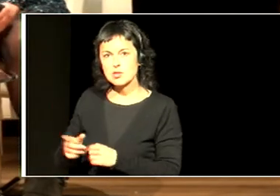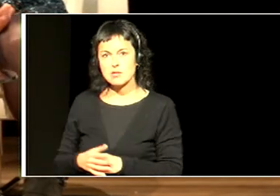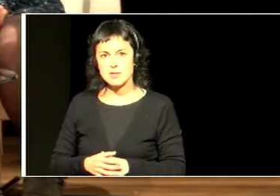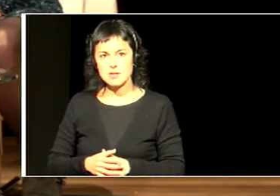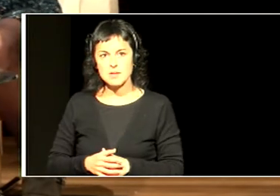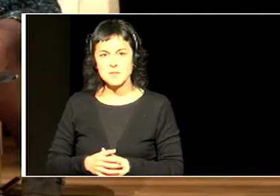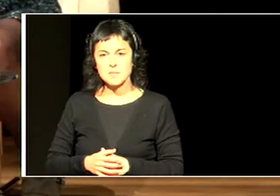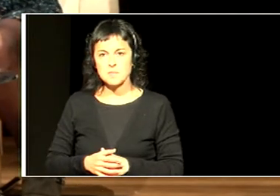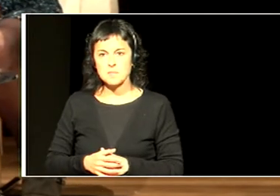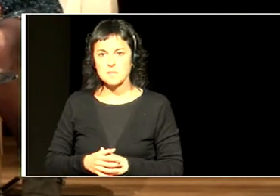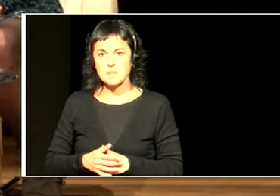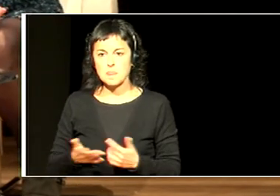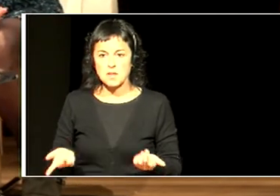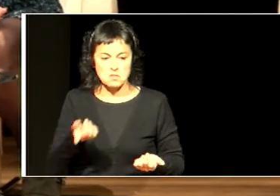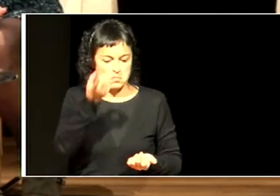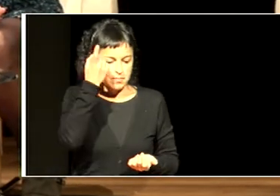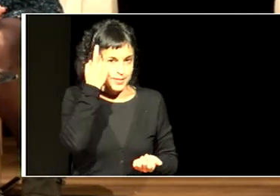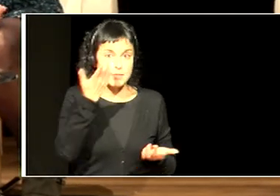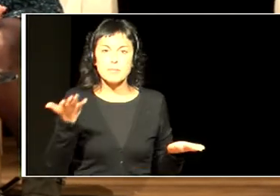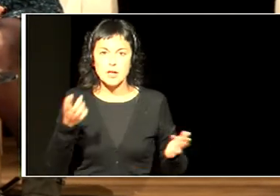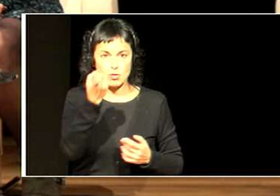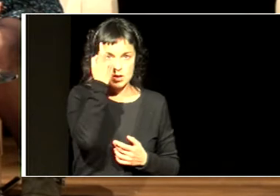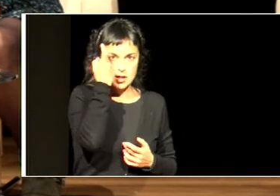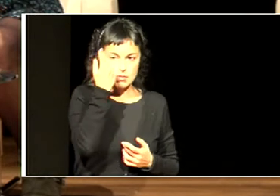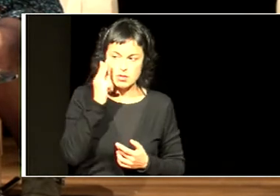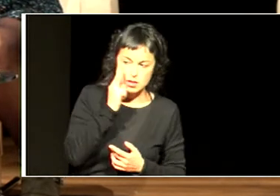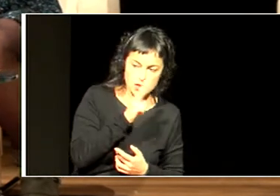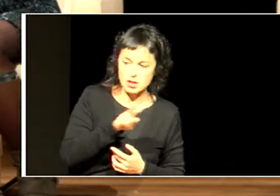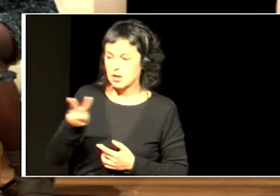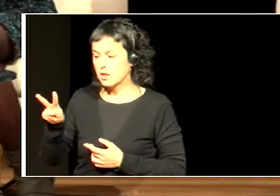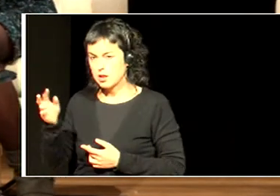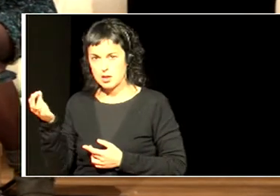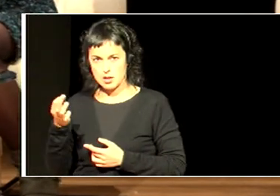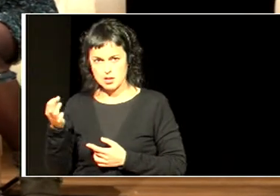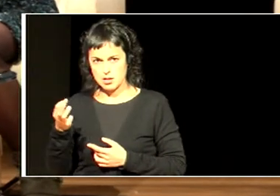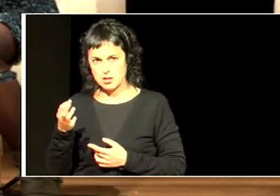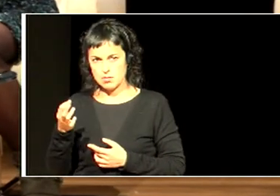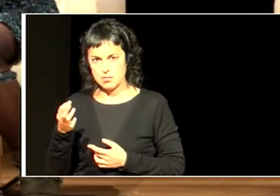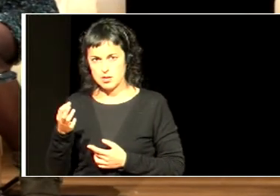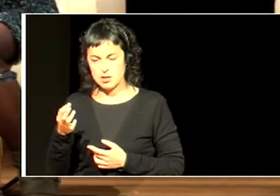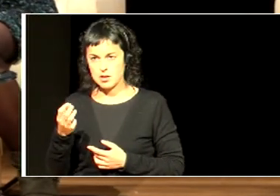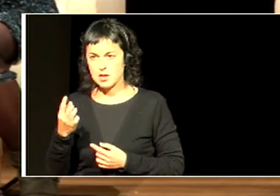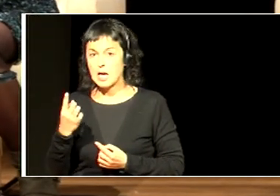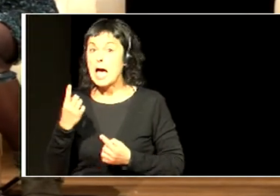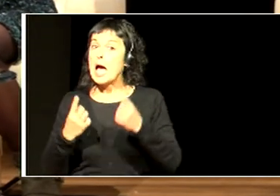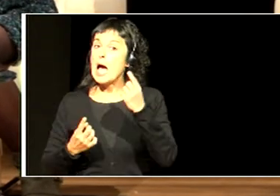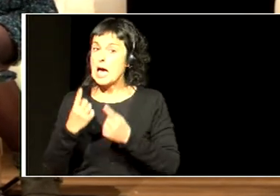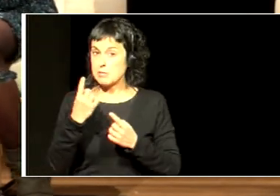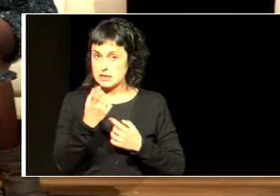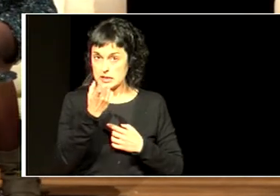ikustezinak dira ikaslek ikusi behar dituzte. Askotan eramaten ditugu ikaslek horiek,